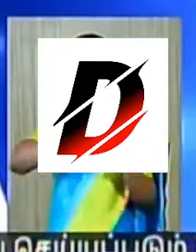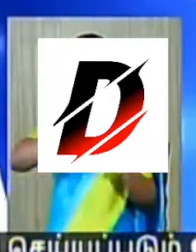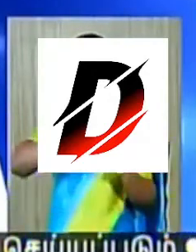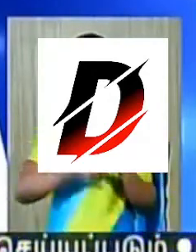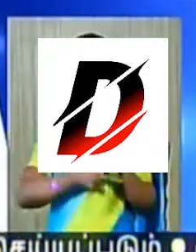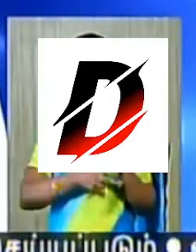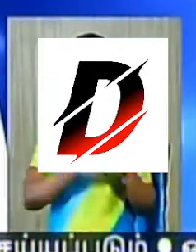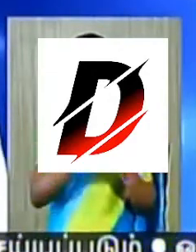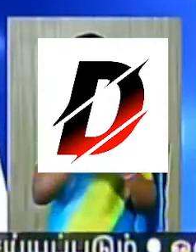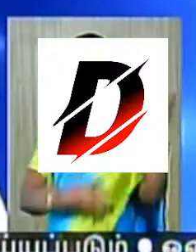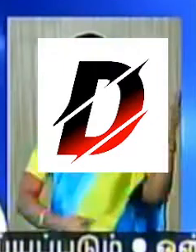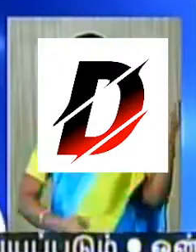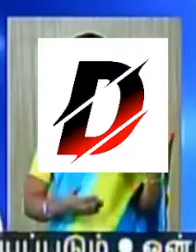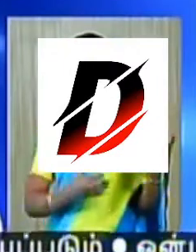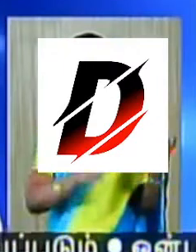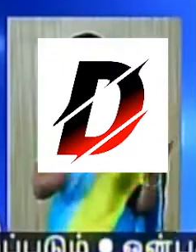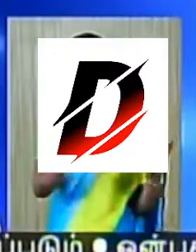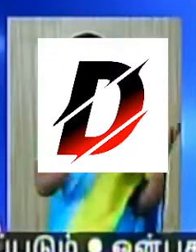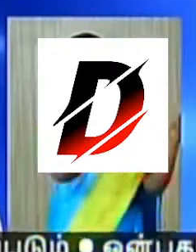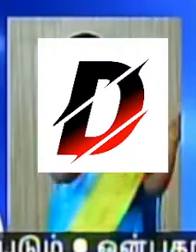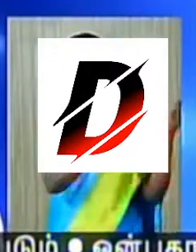ஜாமடி பாக்ஸ் நிகழ்ச்சிக்கு உங்களை